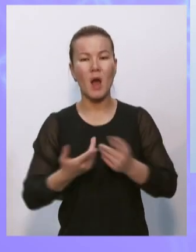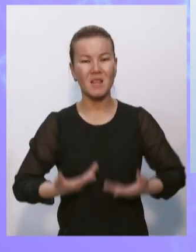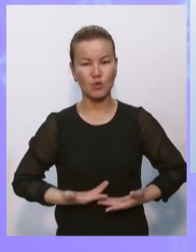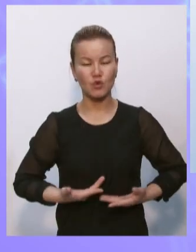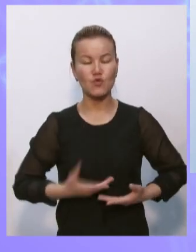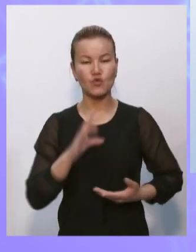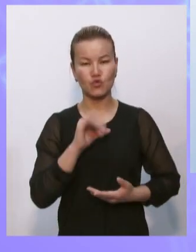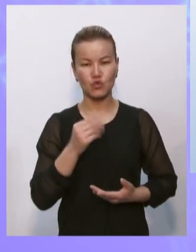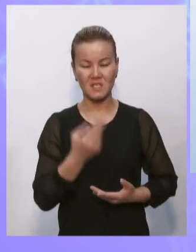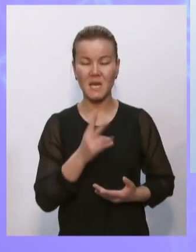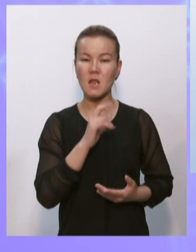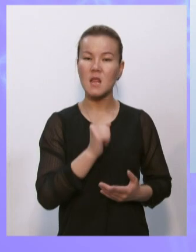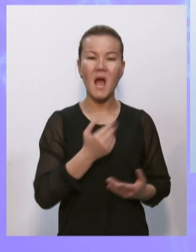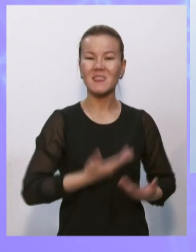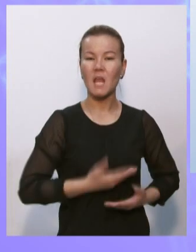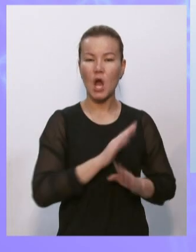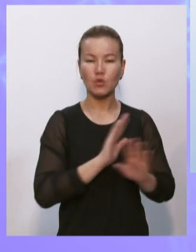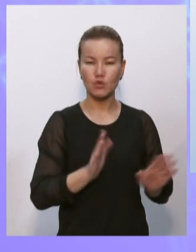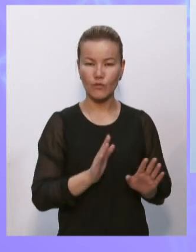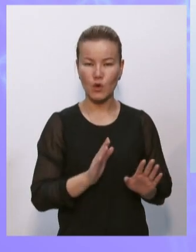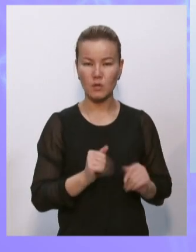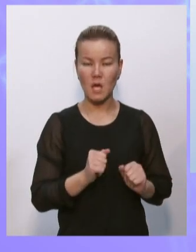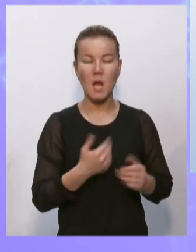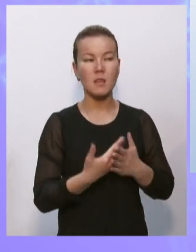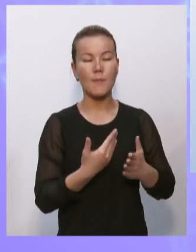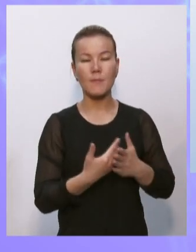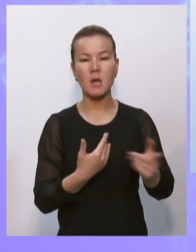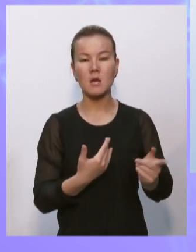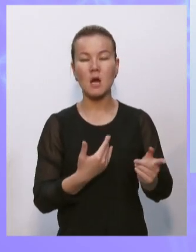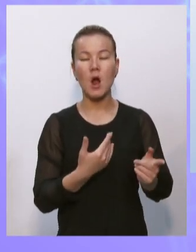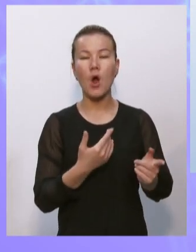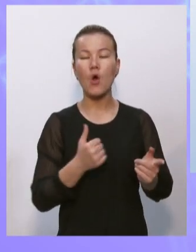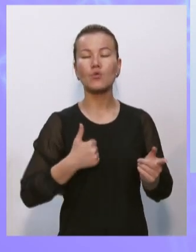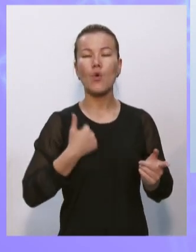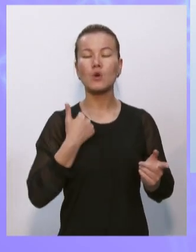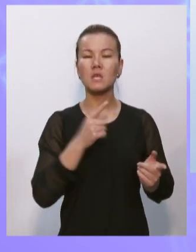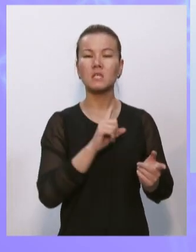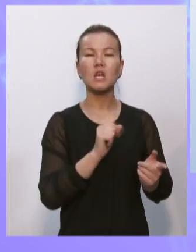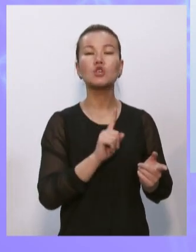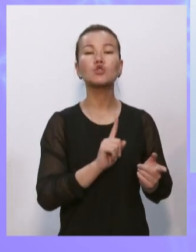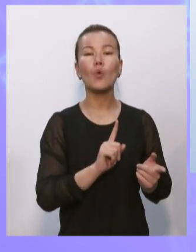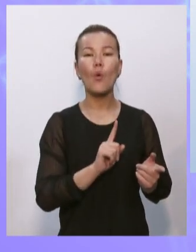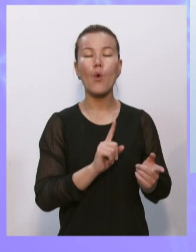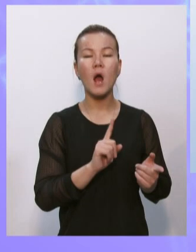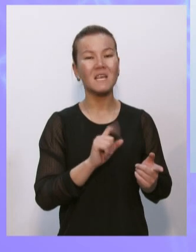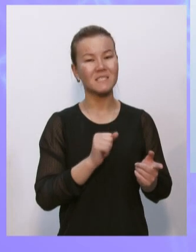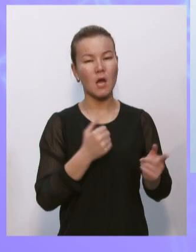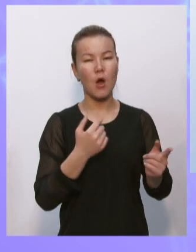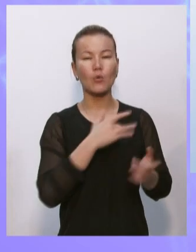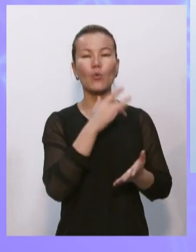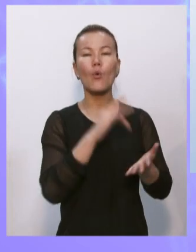одушевленное существительное на неодушевленное. Например, гордость за что? За